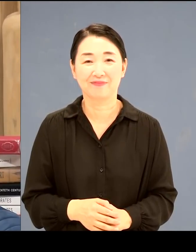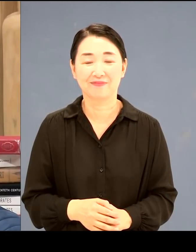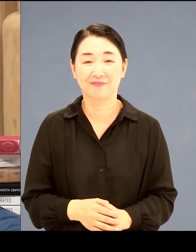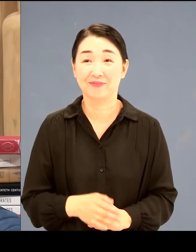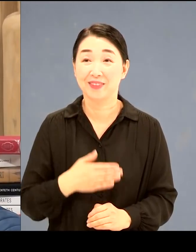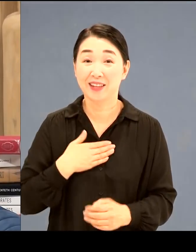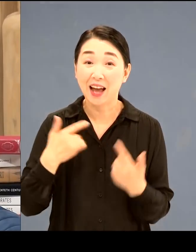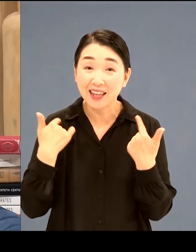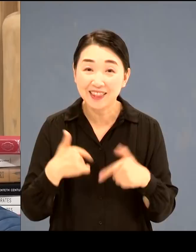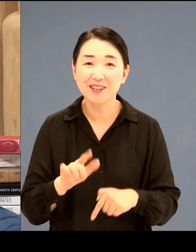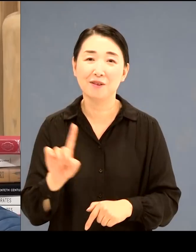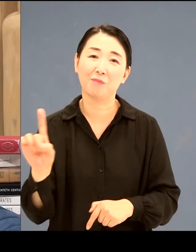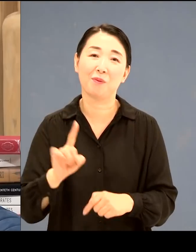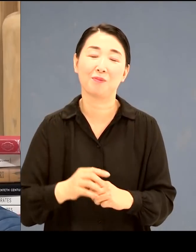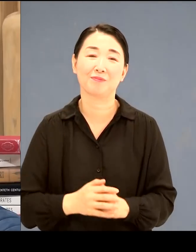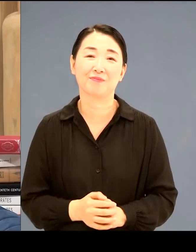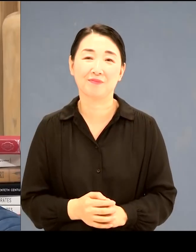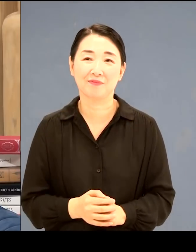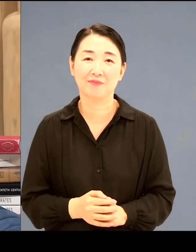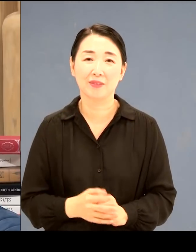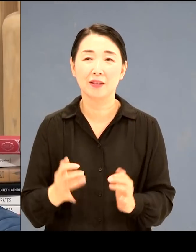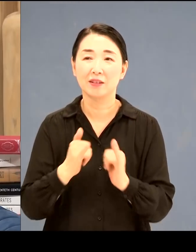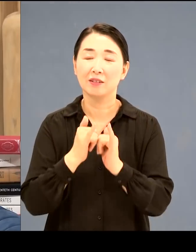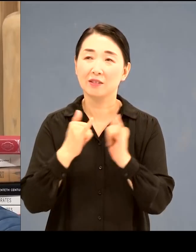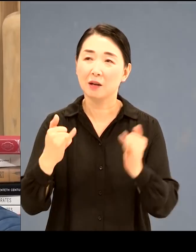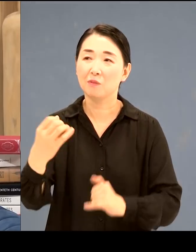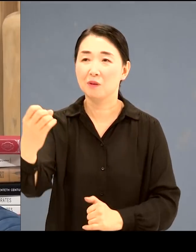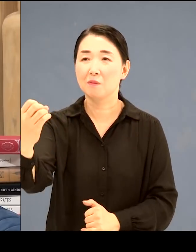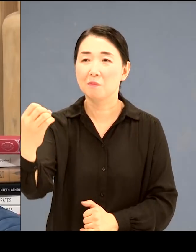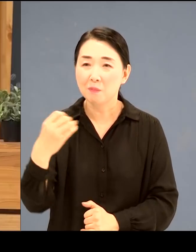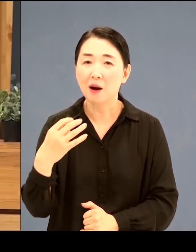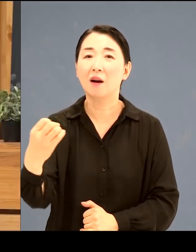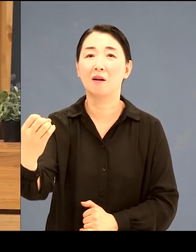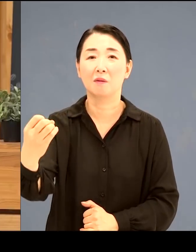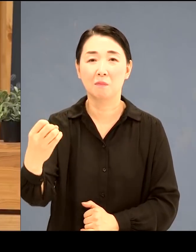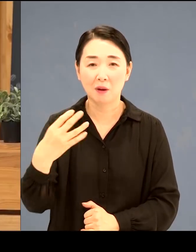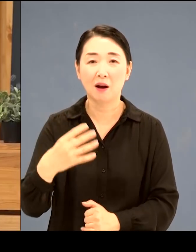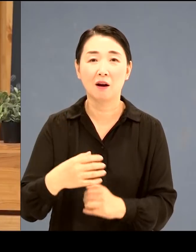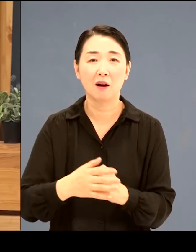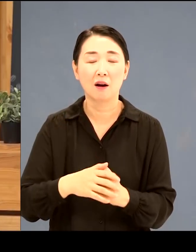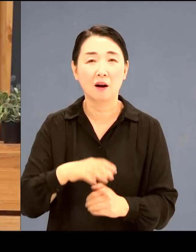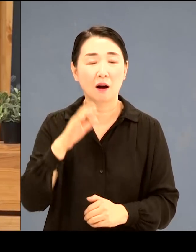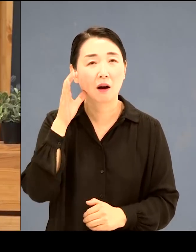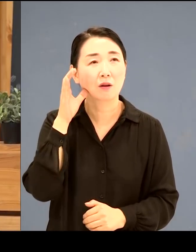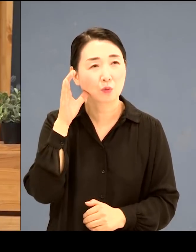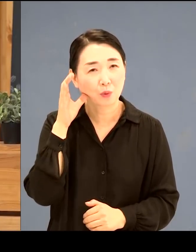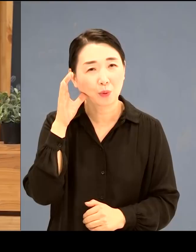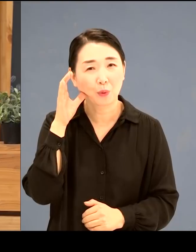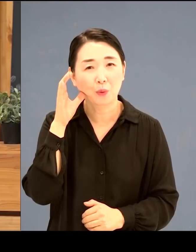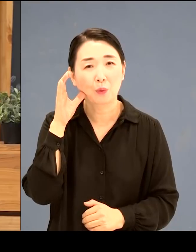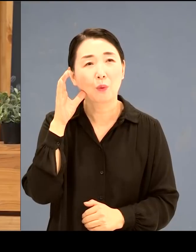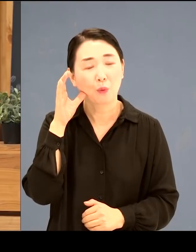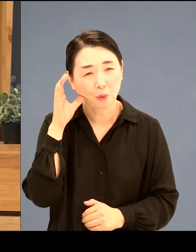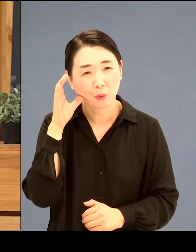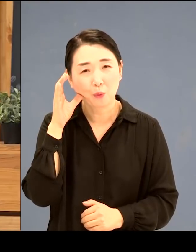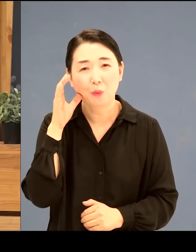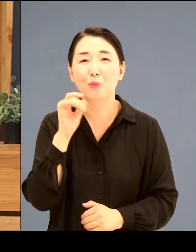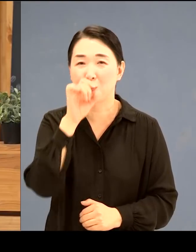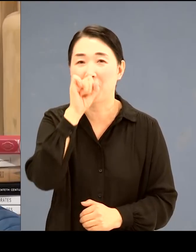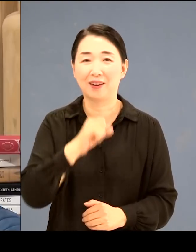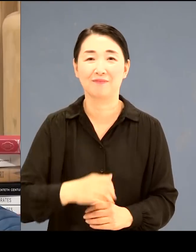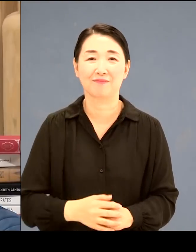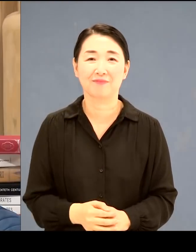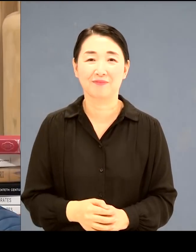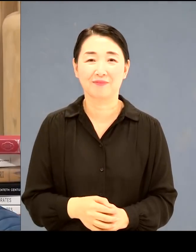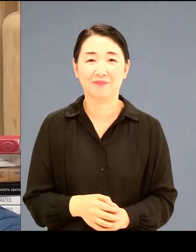저는 항상 뭐 사람들의 이야기를 들어주는 거를 편애하고 말하는 것보다는 듣는 편이거든요.